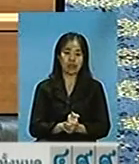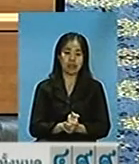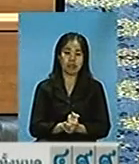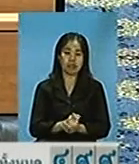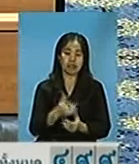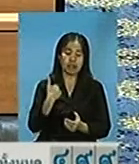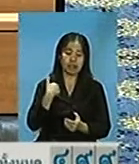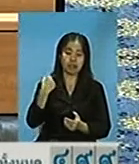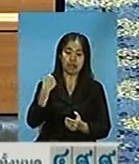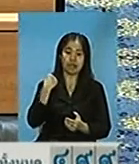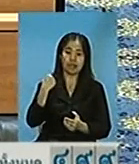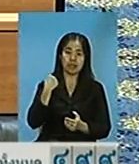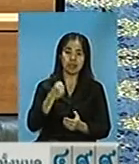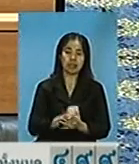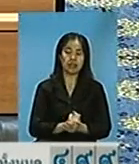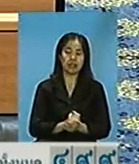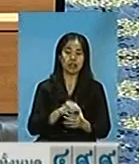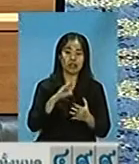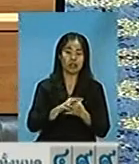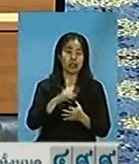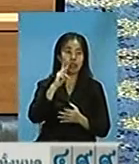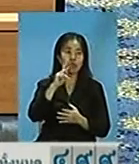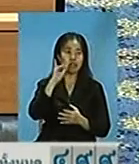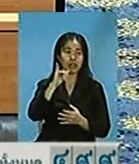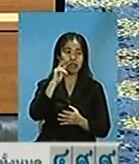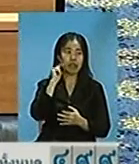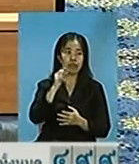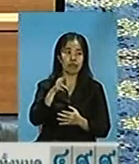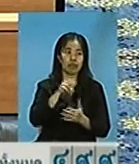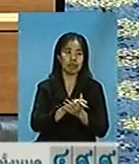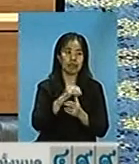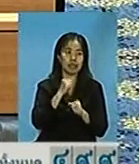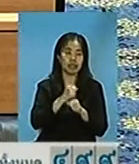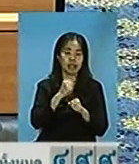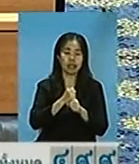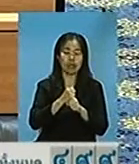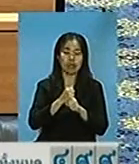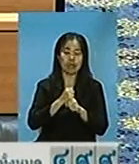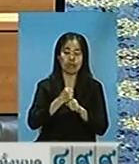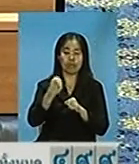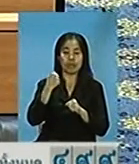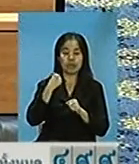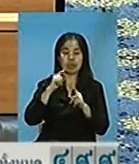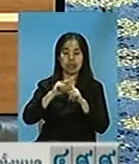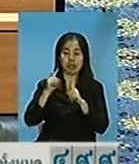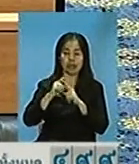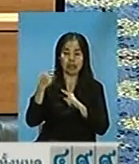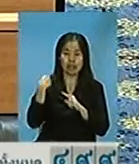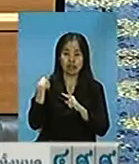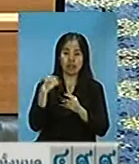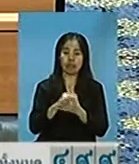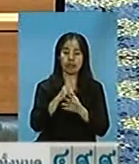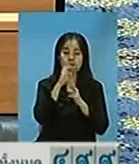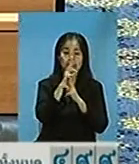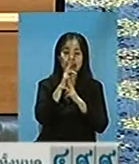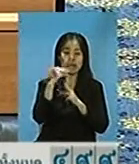าจของกยท.ไปทำนอกเหนือมากไปกว่านี้มากเนี่ยนะครับจะไป